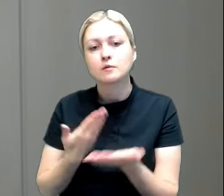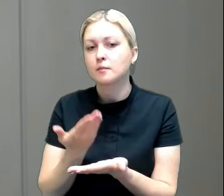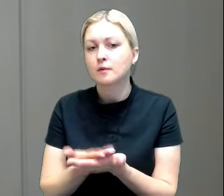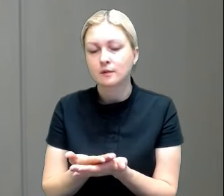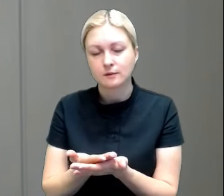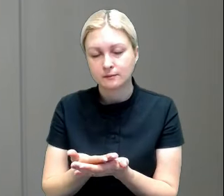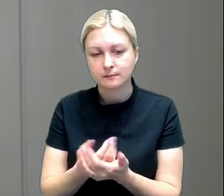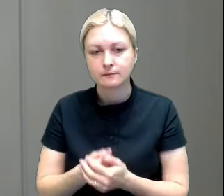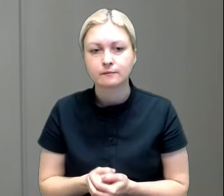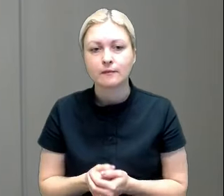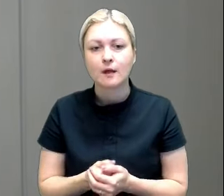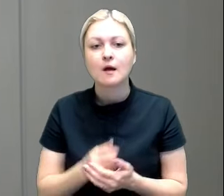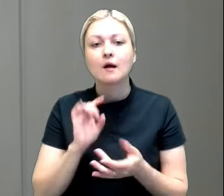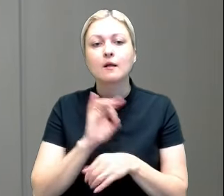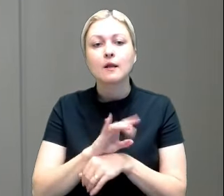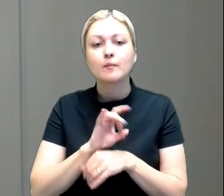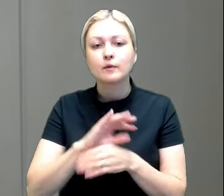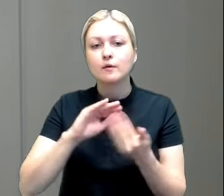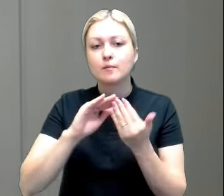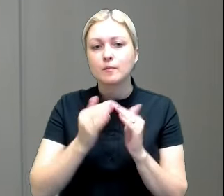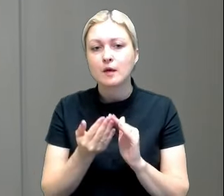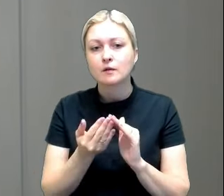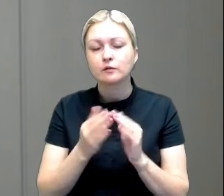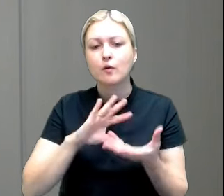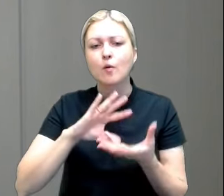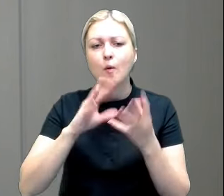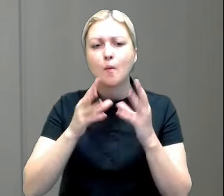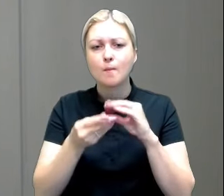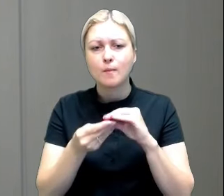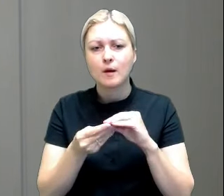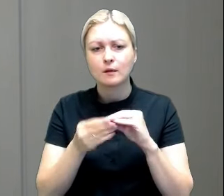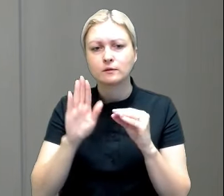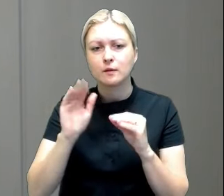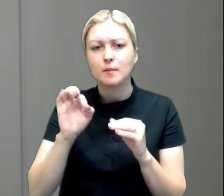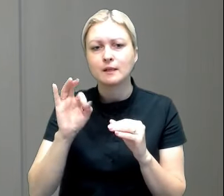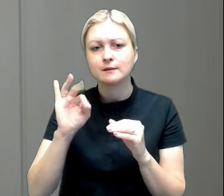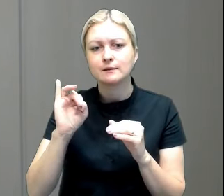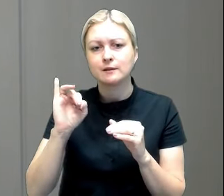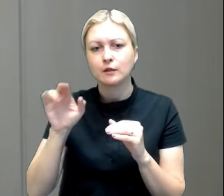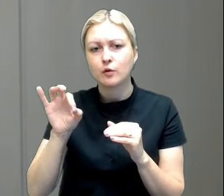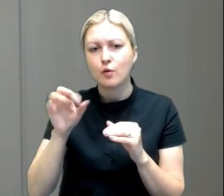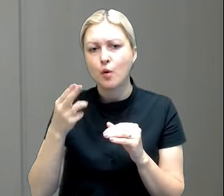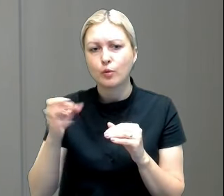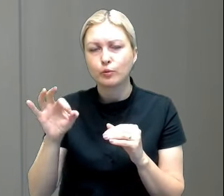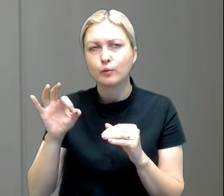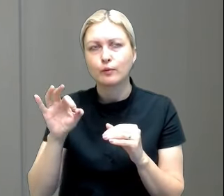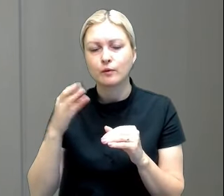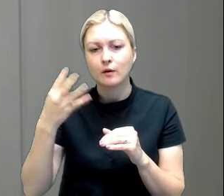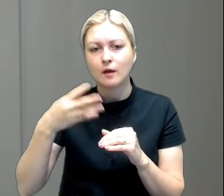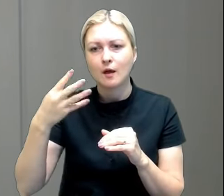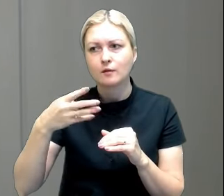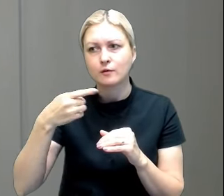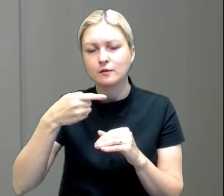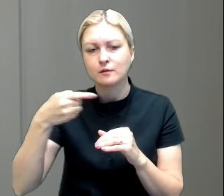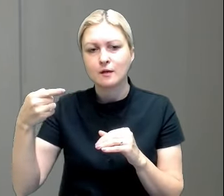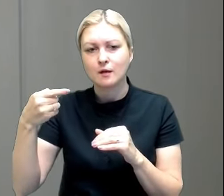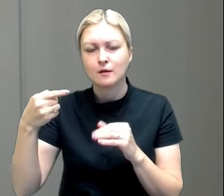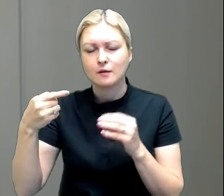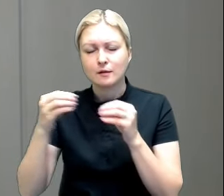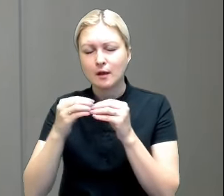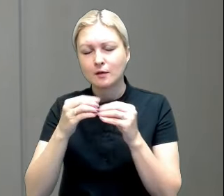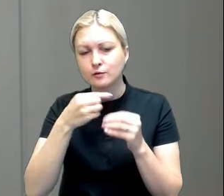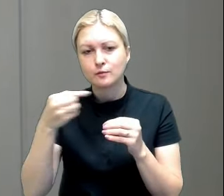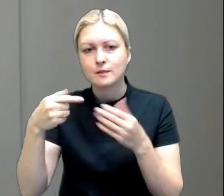tl klaipėdos miesto bastionų įtvirtinimo komplekso unikalus kodas 10 457 ir senamiesčio kultūros paveldo